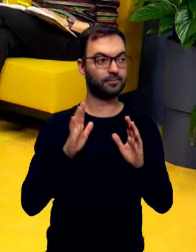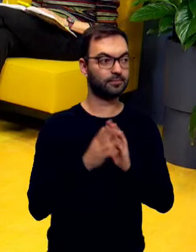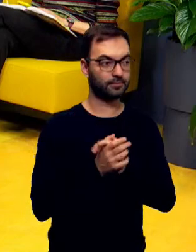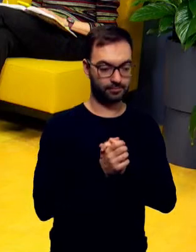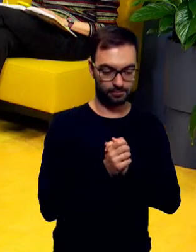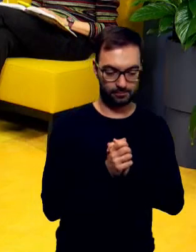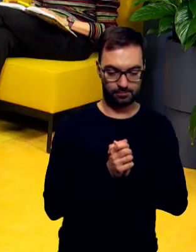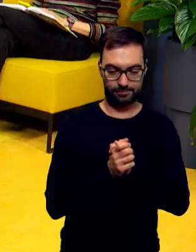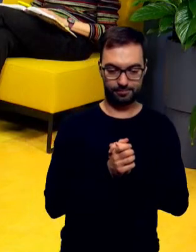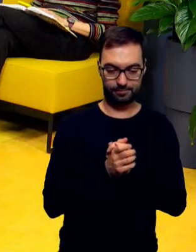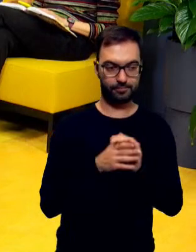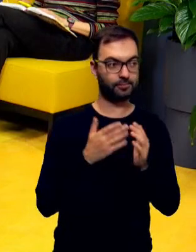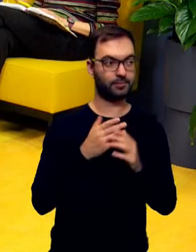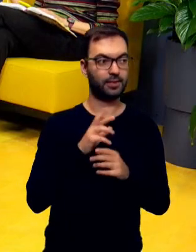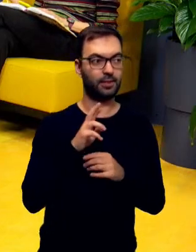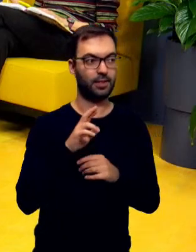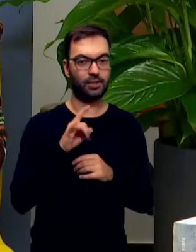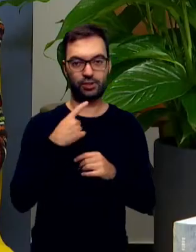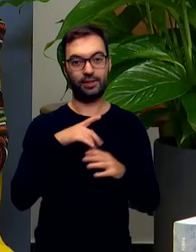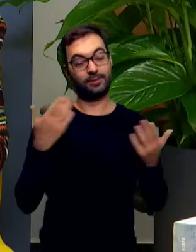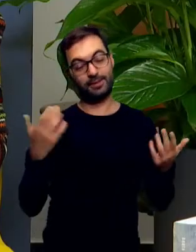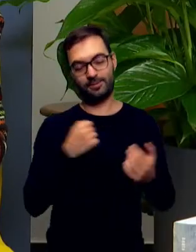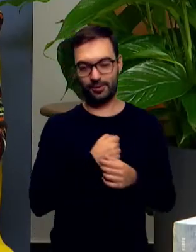ale także Panie Ryszardzie,